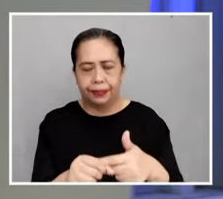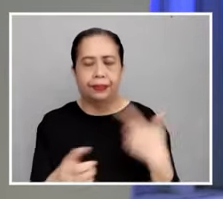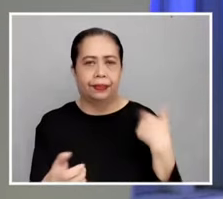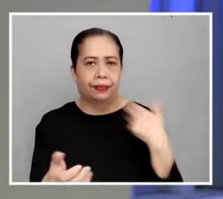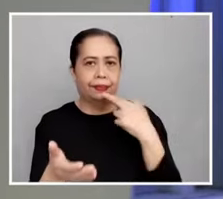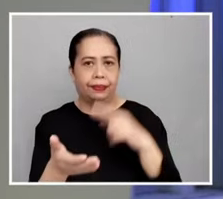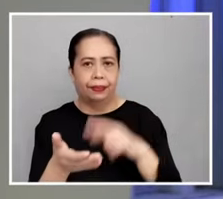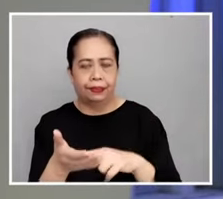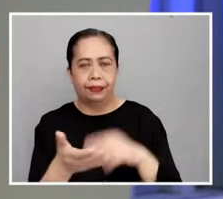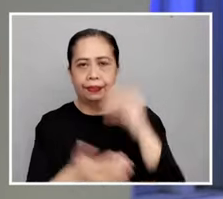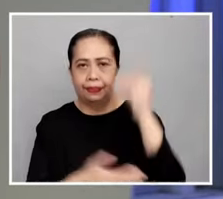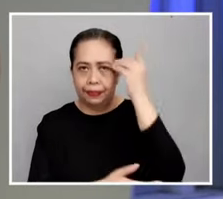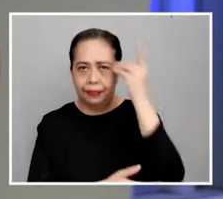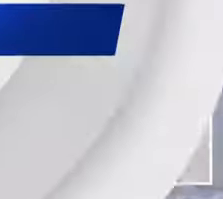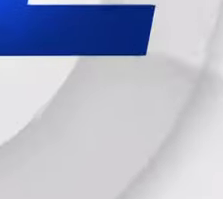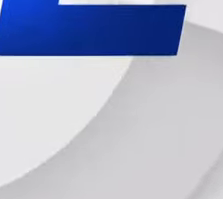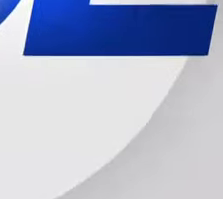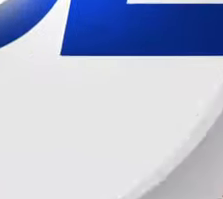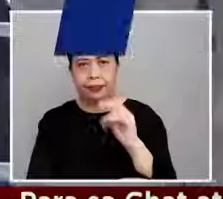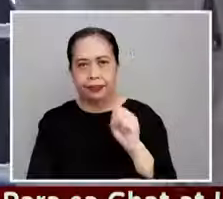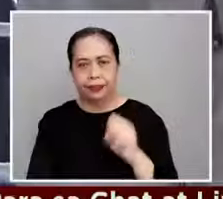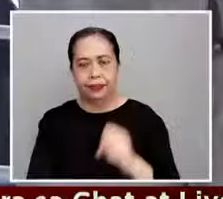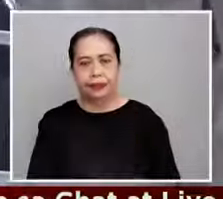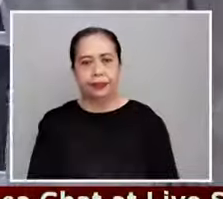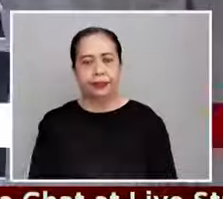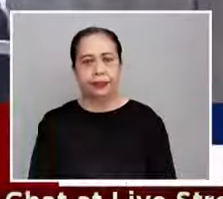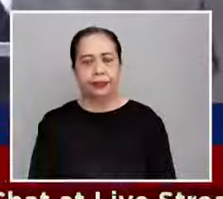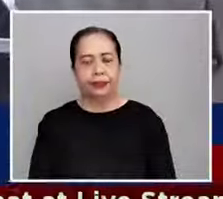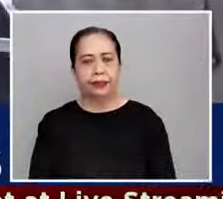Nagpapatrol, Dennis Dato.